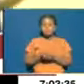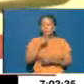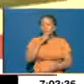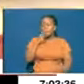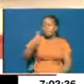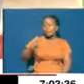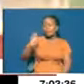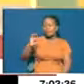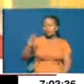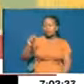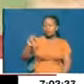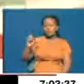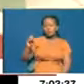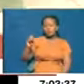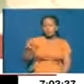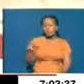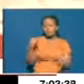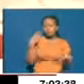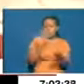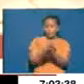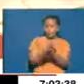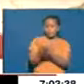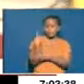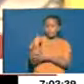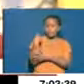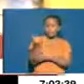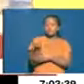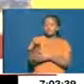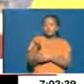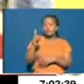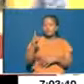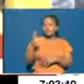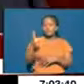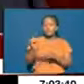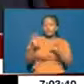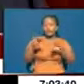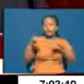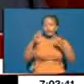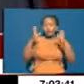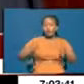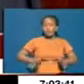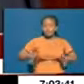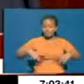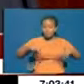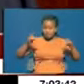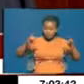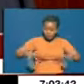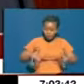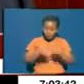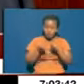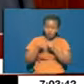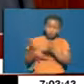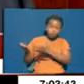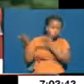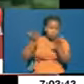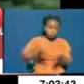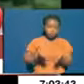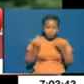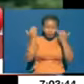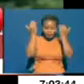Mungai alikamatwa jana na maafisa wa kitengo cha DCI huko Kitengela na kufikishwa kwenye mahakama za